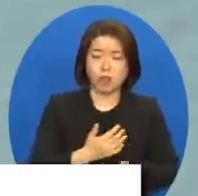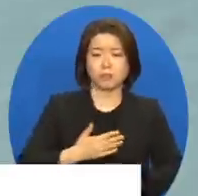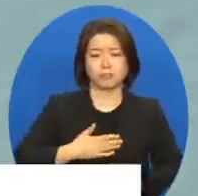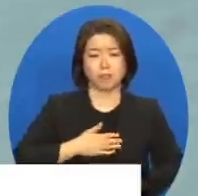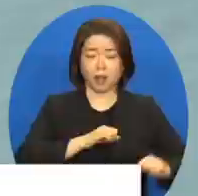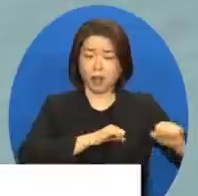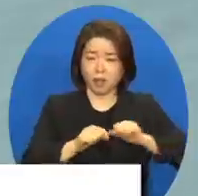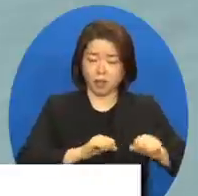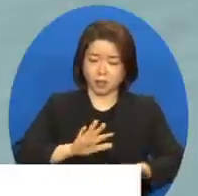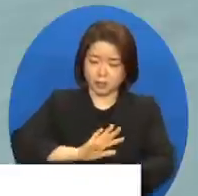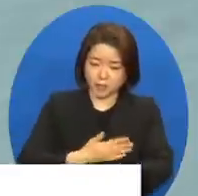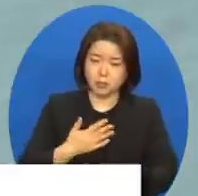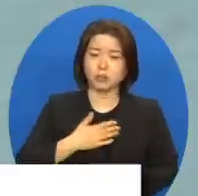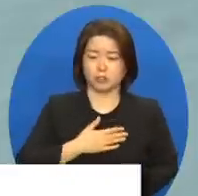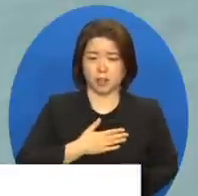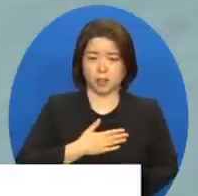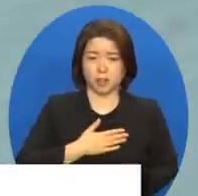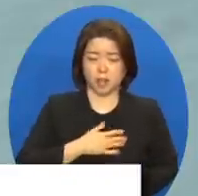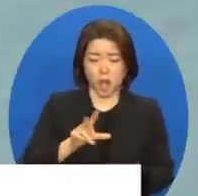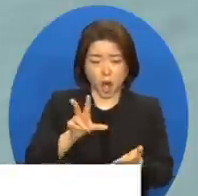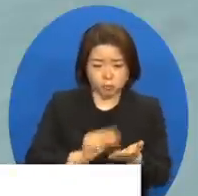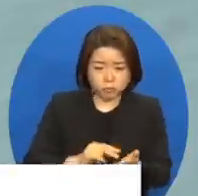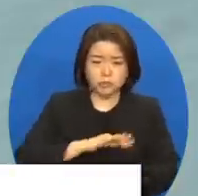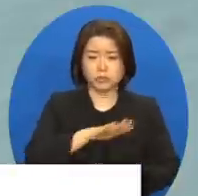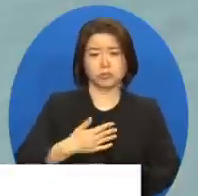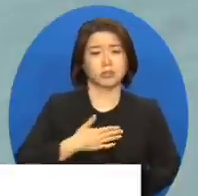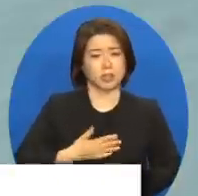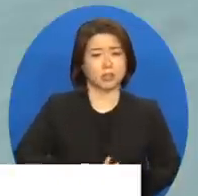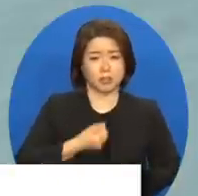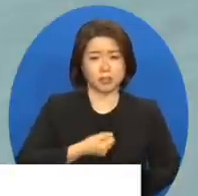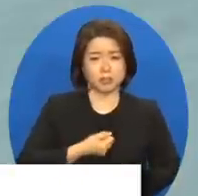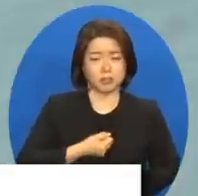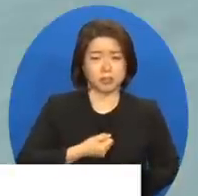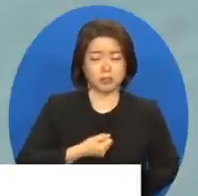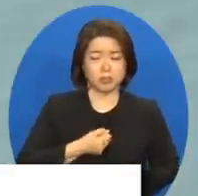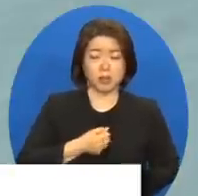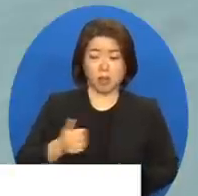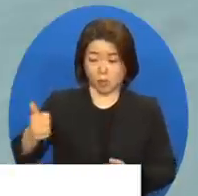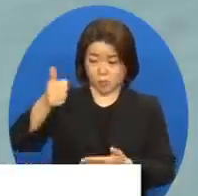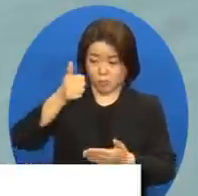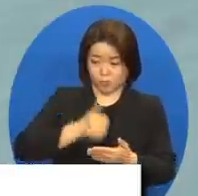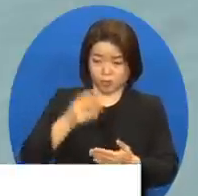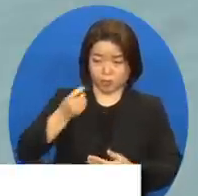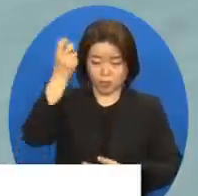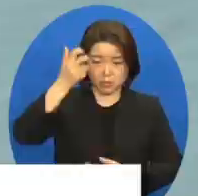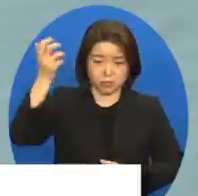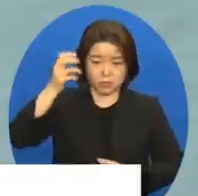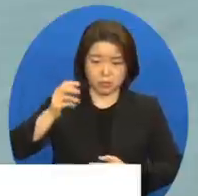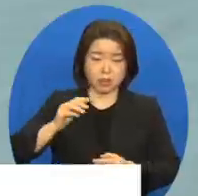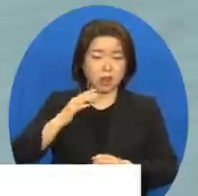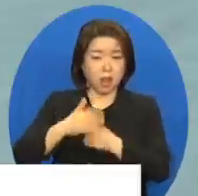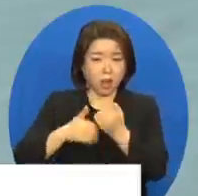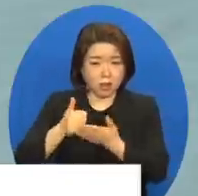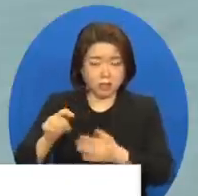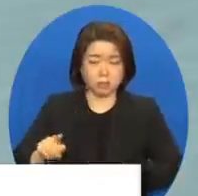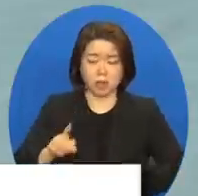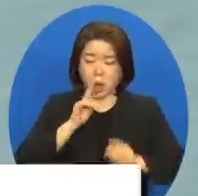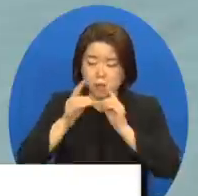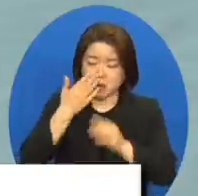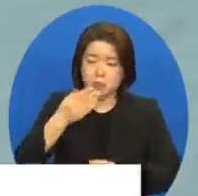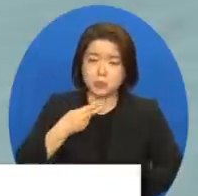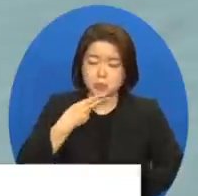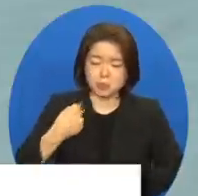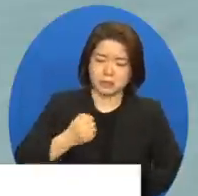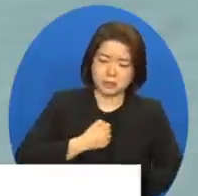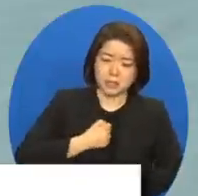지었고 잘못도 우리가 하고 있고 문제도 우리에게 있는데 우리 안에 오신 성령께서는 말할 수 없는 탄식으로 우리를 위해